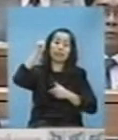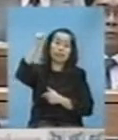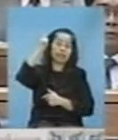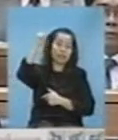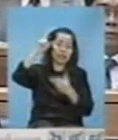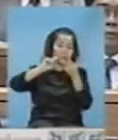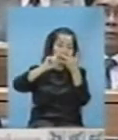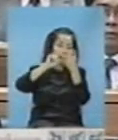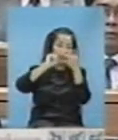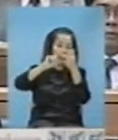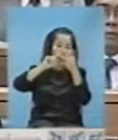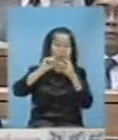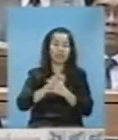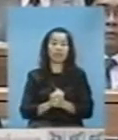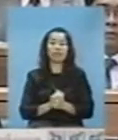ณชินวัต